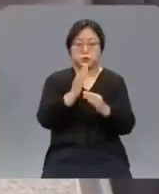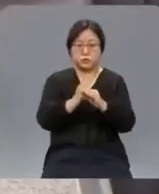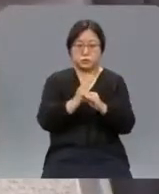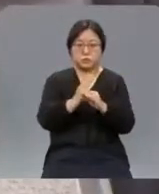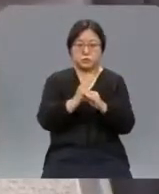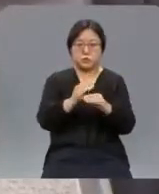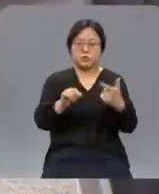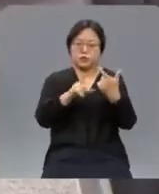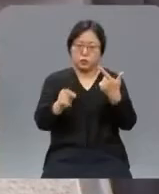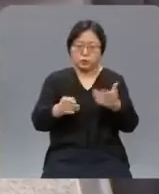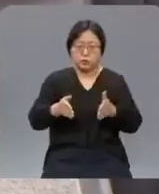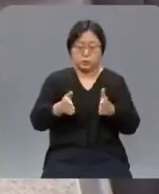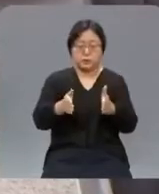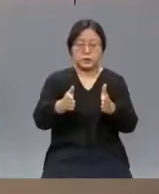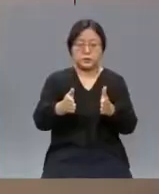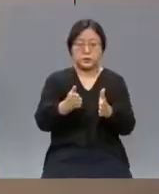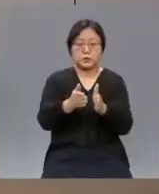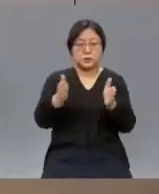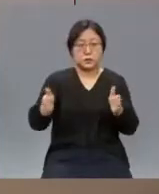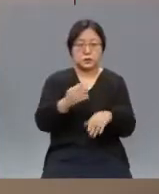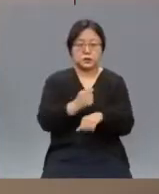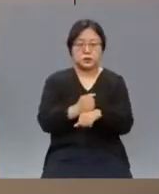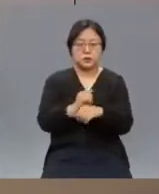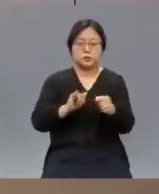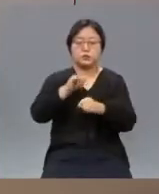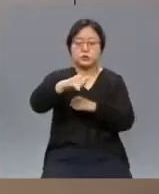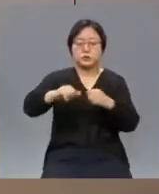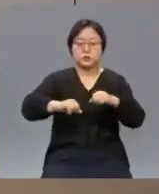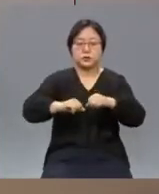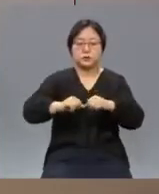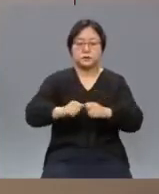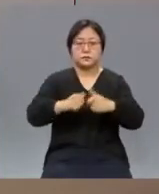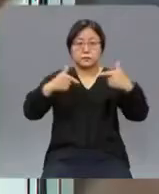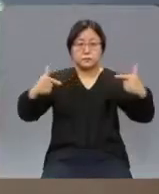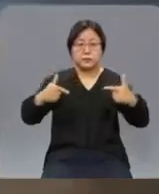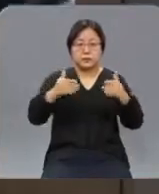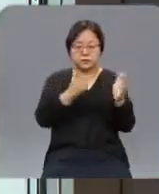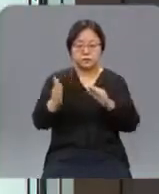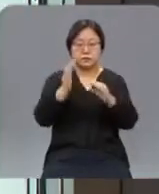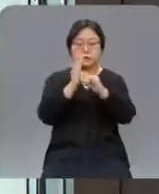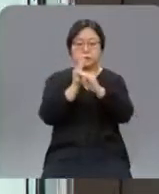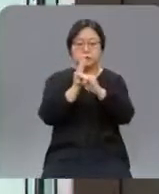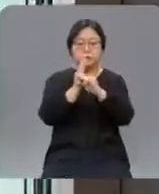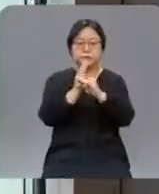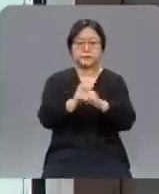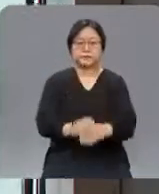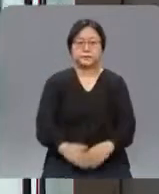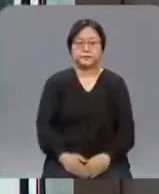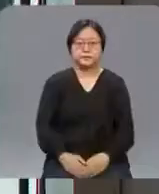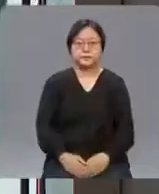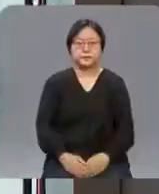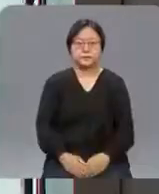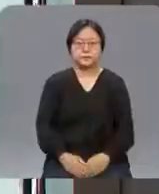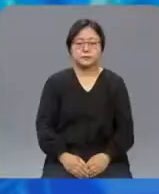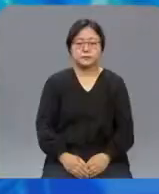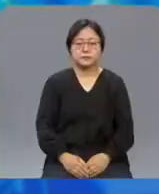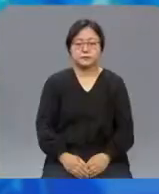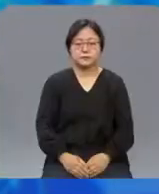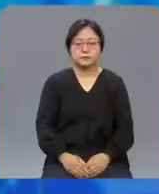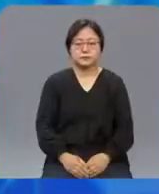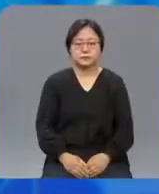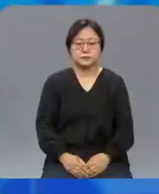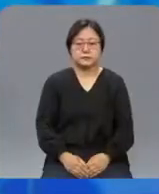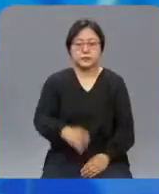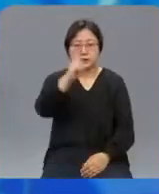지원책을 꼽았습니다 배제된 강인규 시장은 혁신도시와 청년 반려동물과 문화 여가 생활을 즐길 수 정책 등 재 임 기 완성 팔을 이어가야 한다 며 출마 의지를 있는 밝혔습니다 8